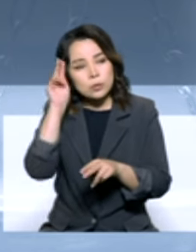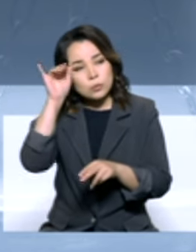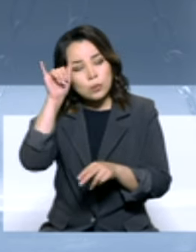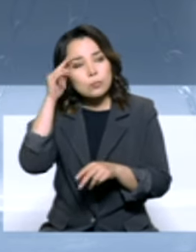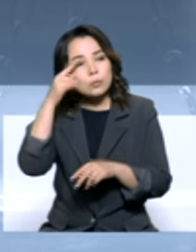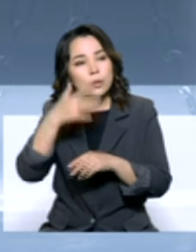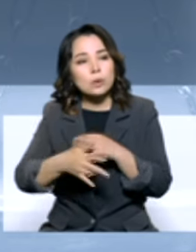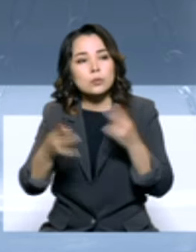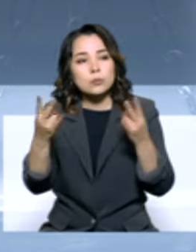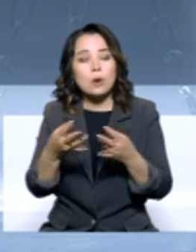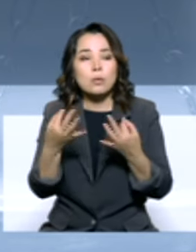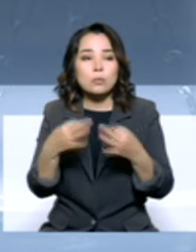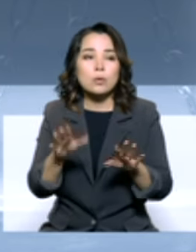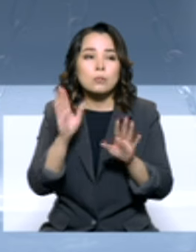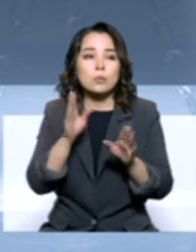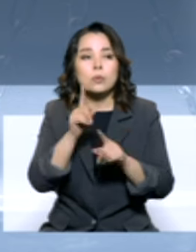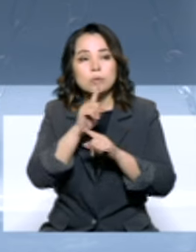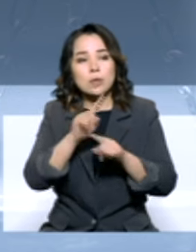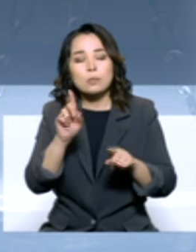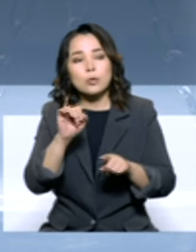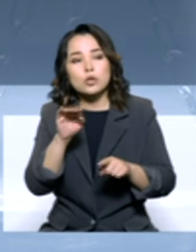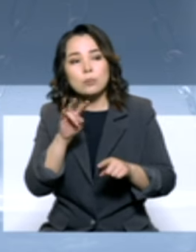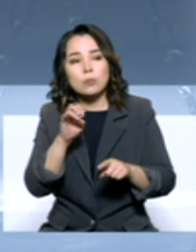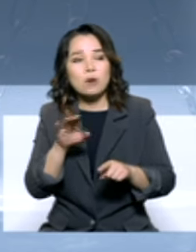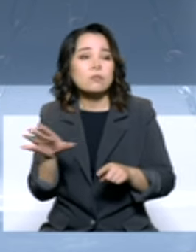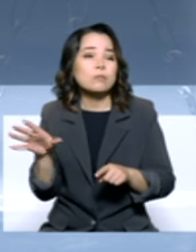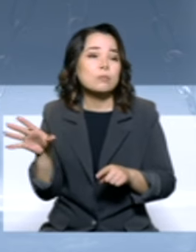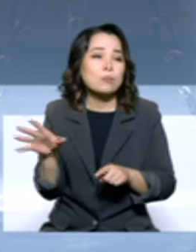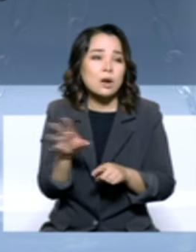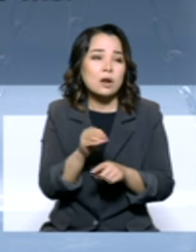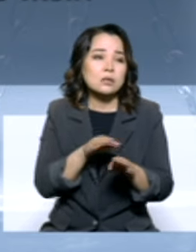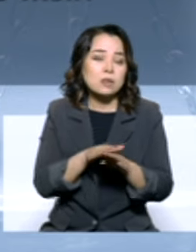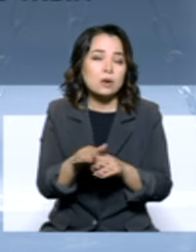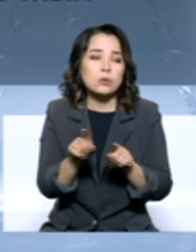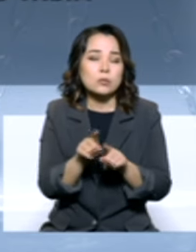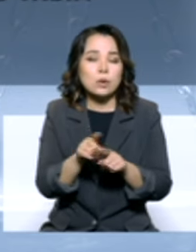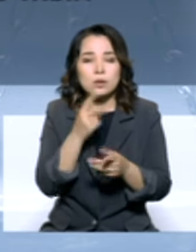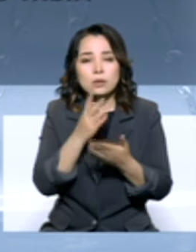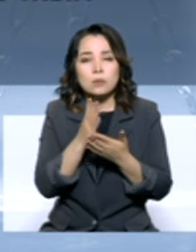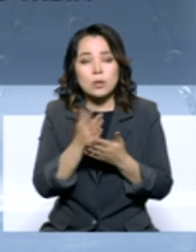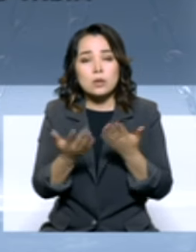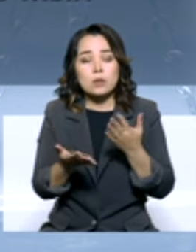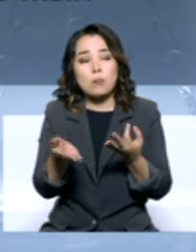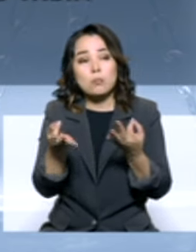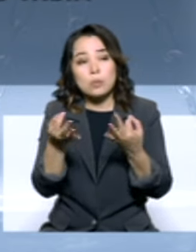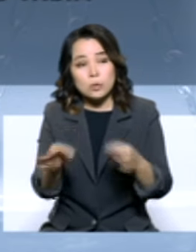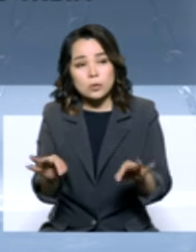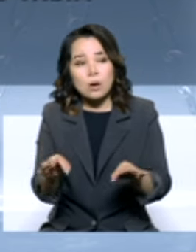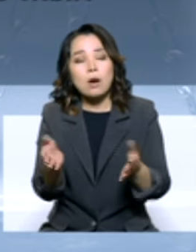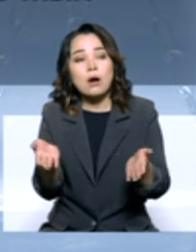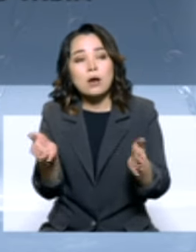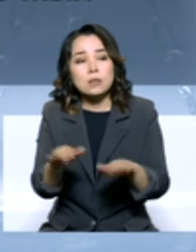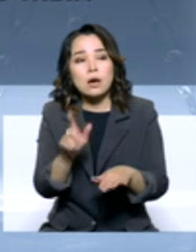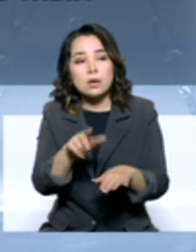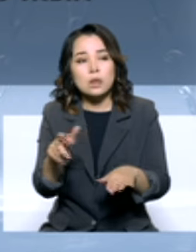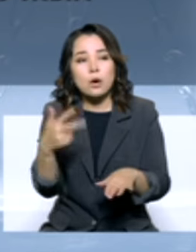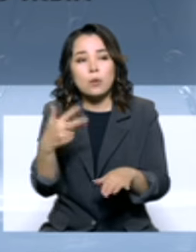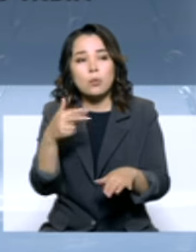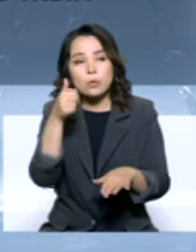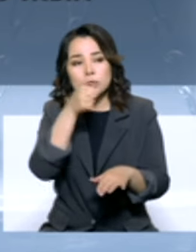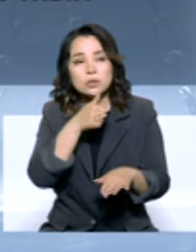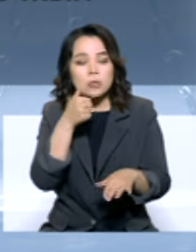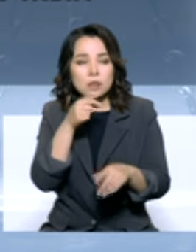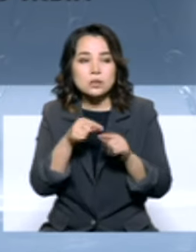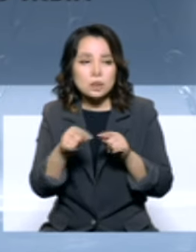шығама жоқ па деп отырған барлық Бишімбаевтарға. Құдай сақтасын, ол бостандыққа шықса, қалғандарына 30 жыл